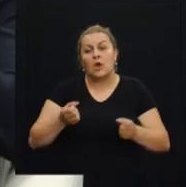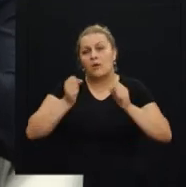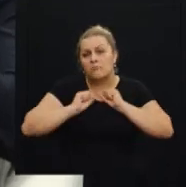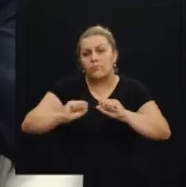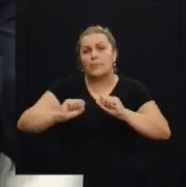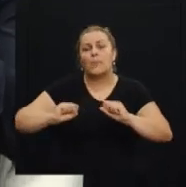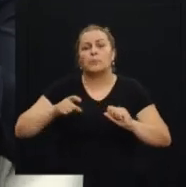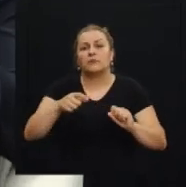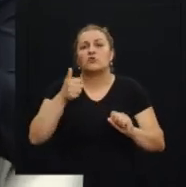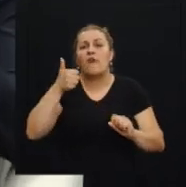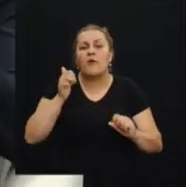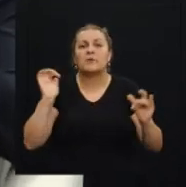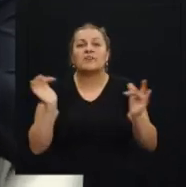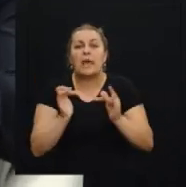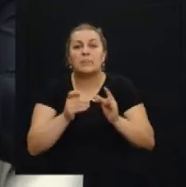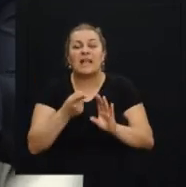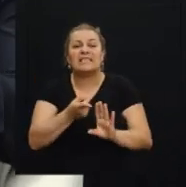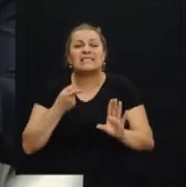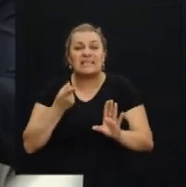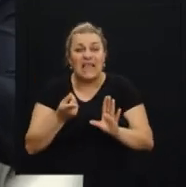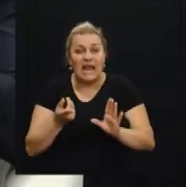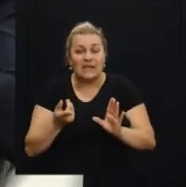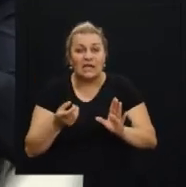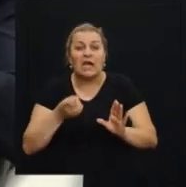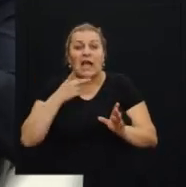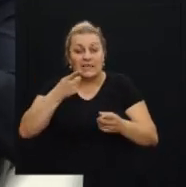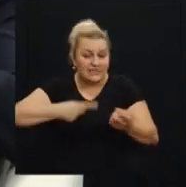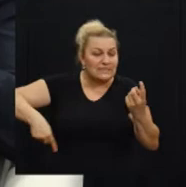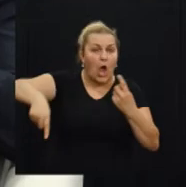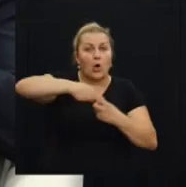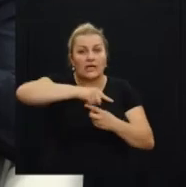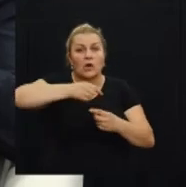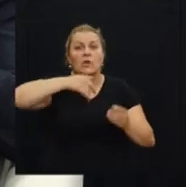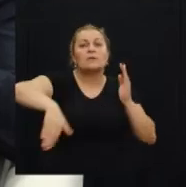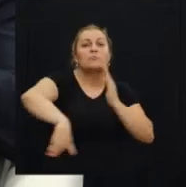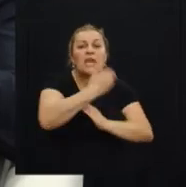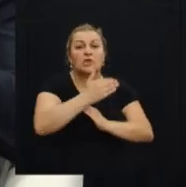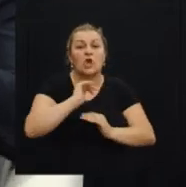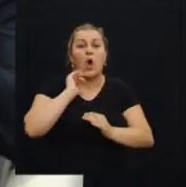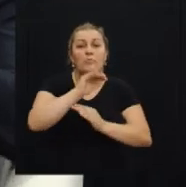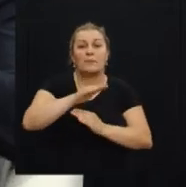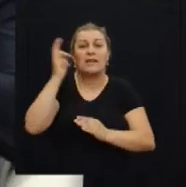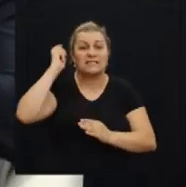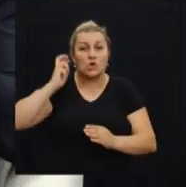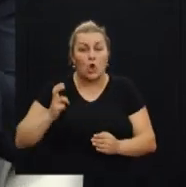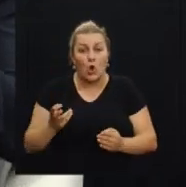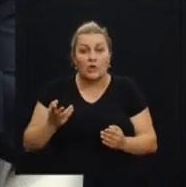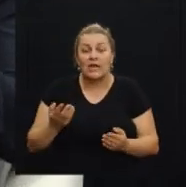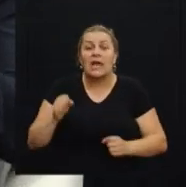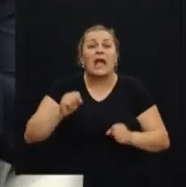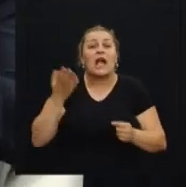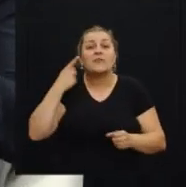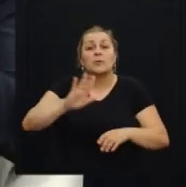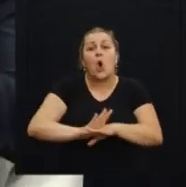prvi neprijateljski tenk kad se zaokrenuo pa bježao zajedno sa vojnicima prema Bosanci, prema Crnoj Gori? Kakav je bio